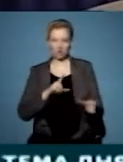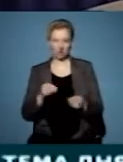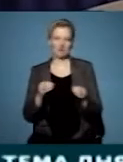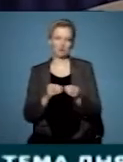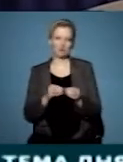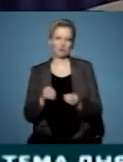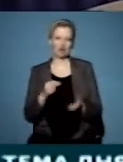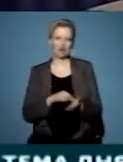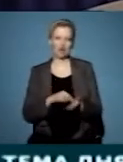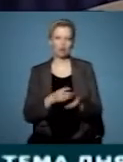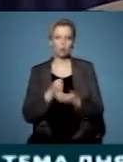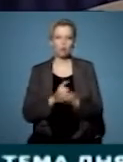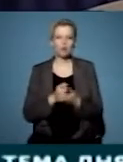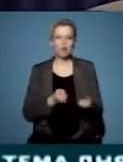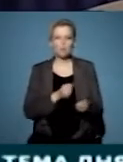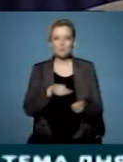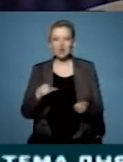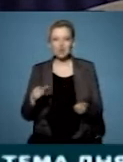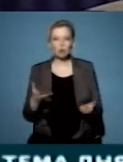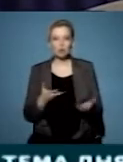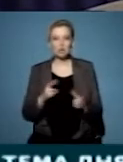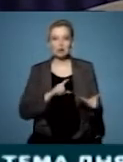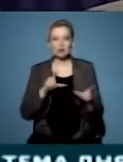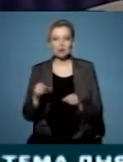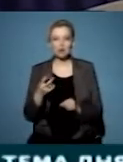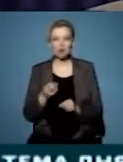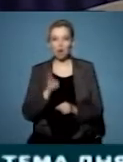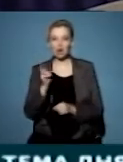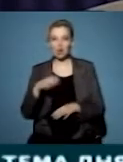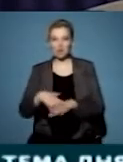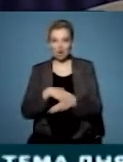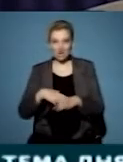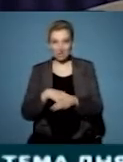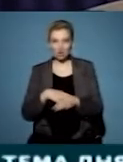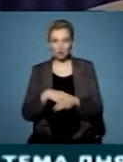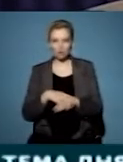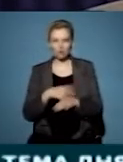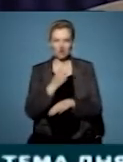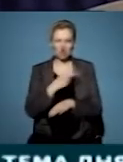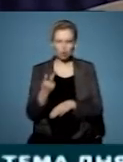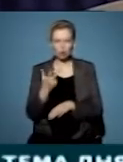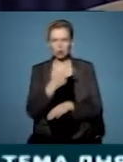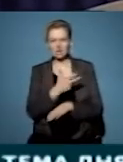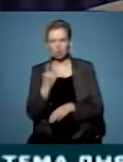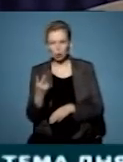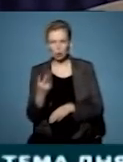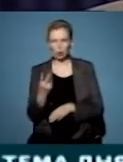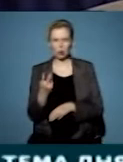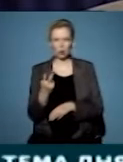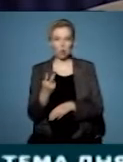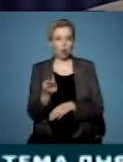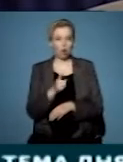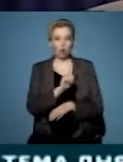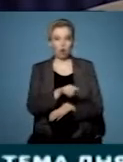тому тарифу. Ми маємо перевізників, які їздять на Калинівський ринок, 22-й, 32-й,